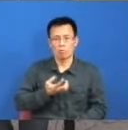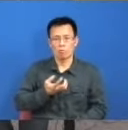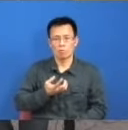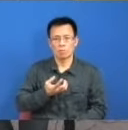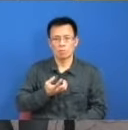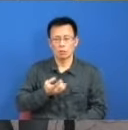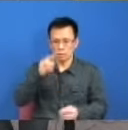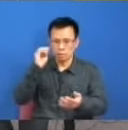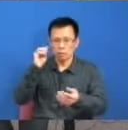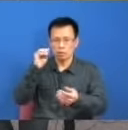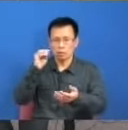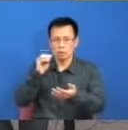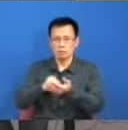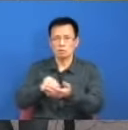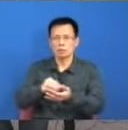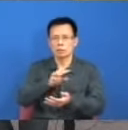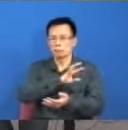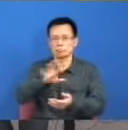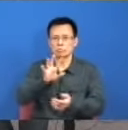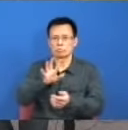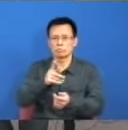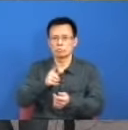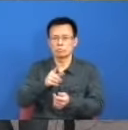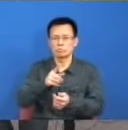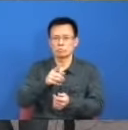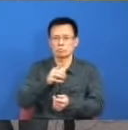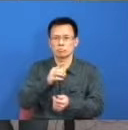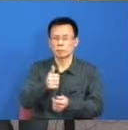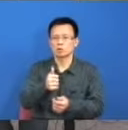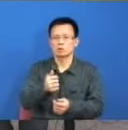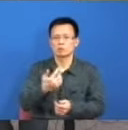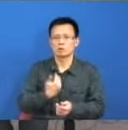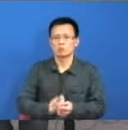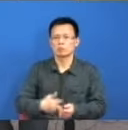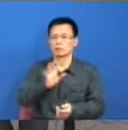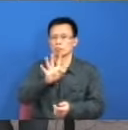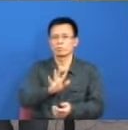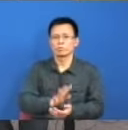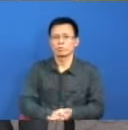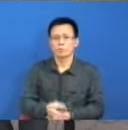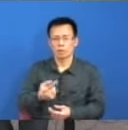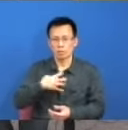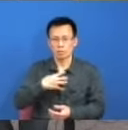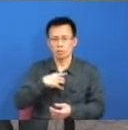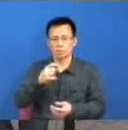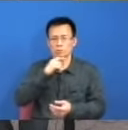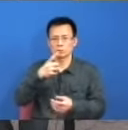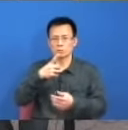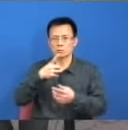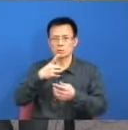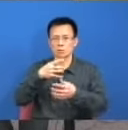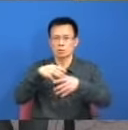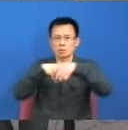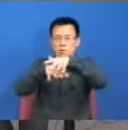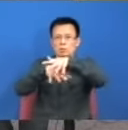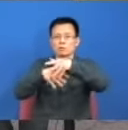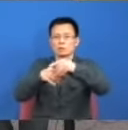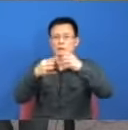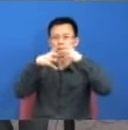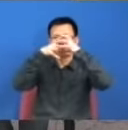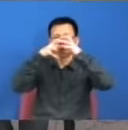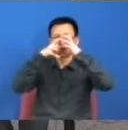不友善， 極不友善。因為 我不知道你有什麼觀感，我自己就覺得呢，譬如有些示威人士是戴了面具的，那當